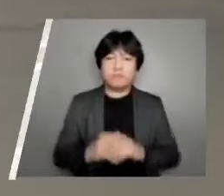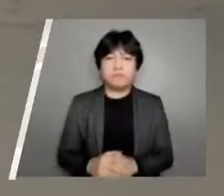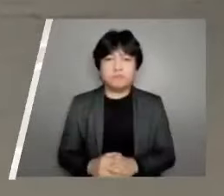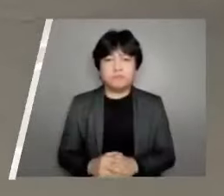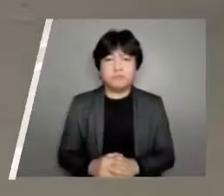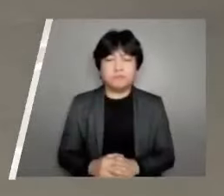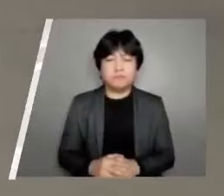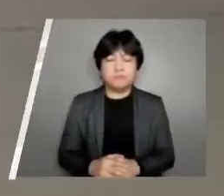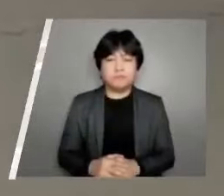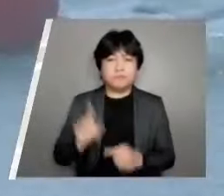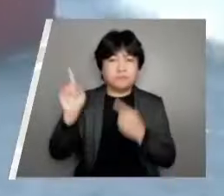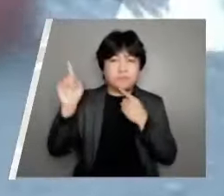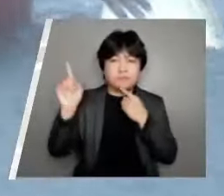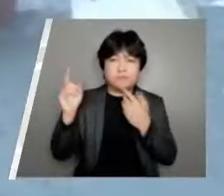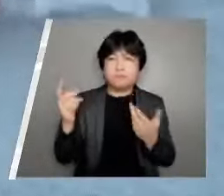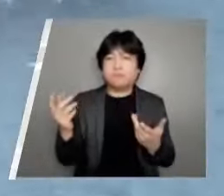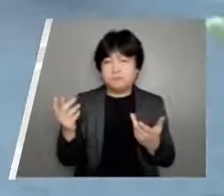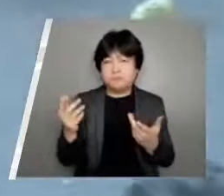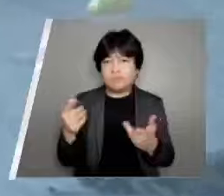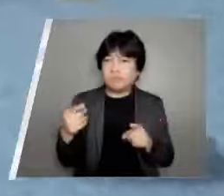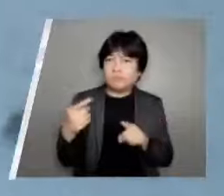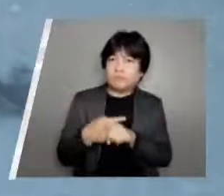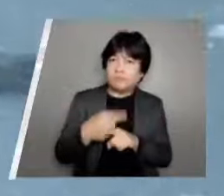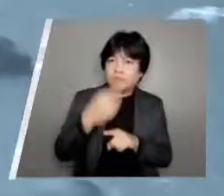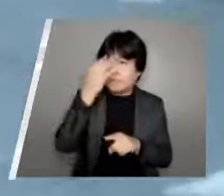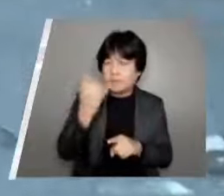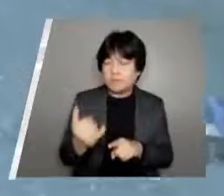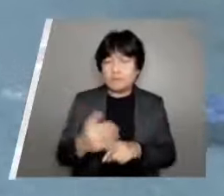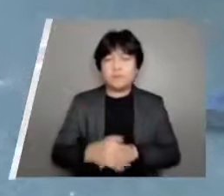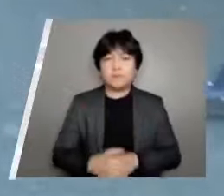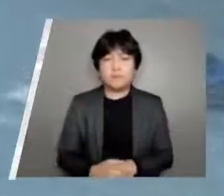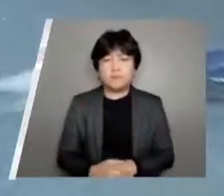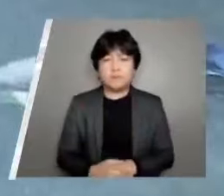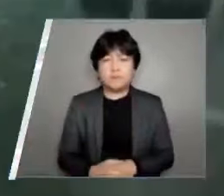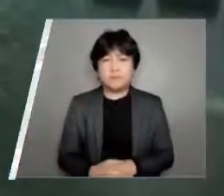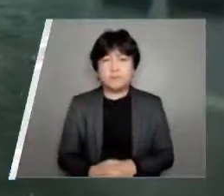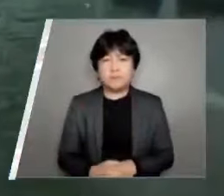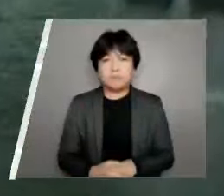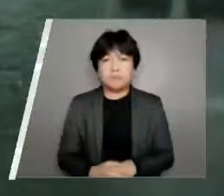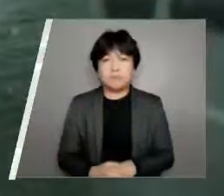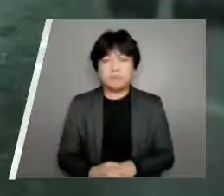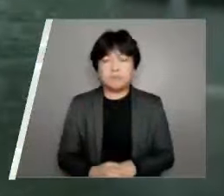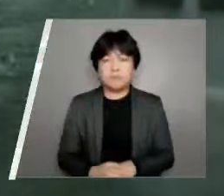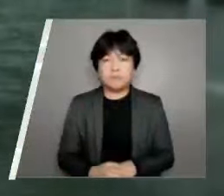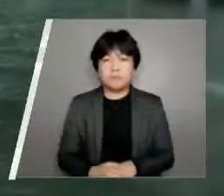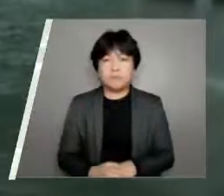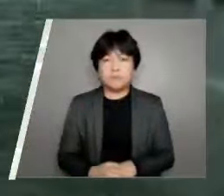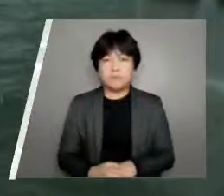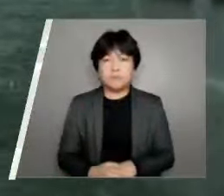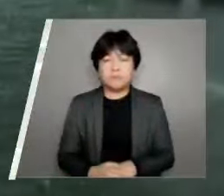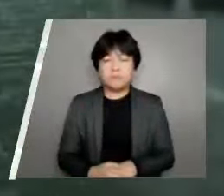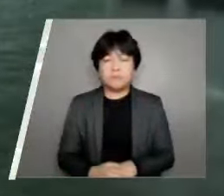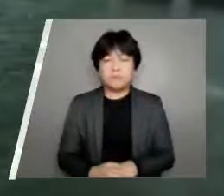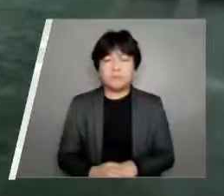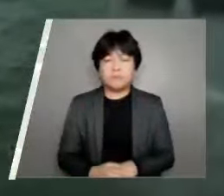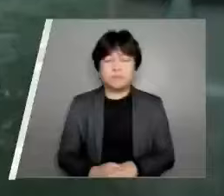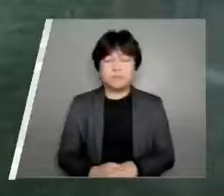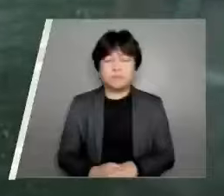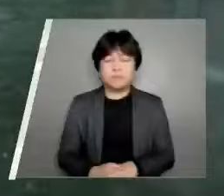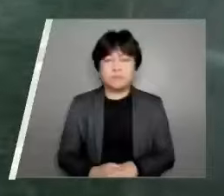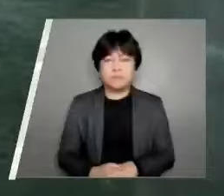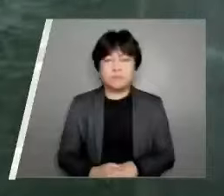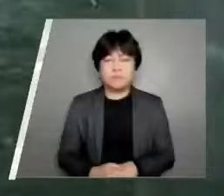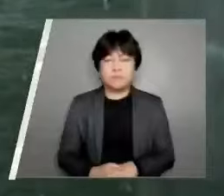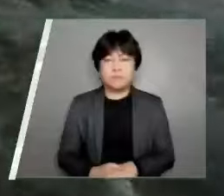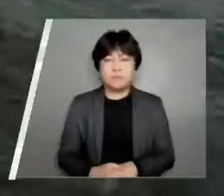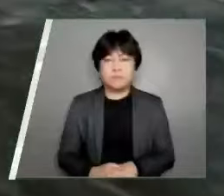Kailangan ang volume na bumaba kagad. So I think it's understandable. Ang pinakamaganda nito is nakapag-receive